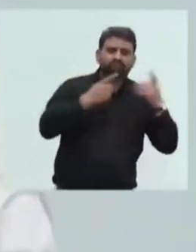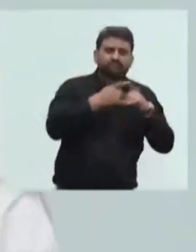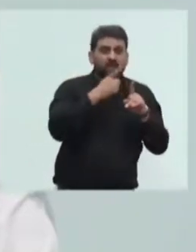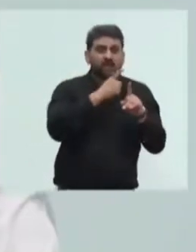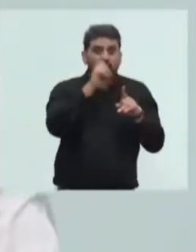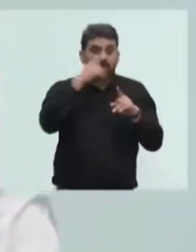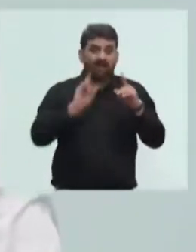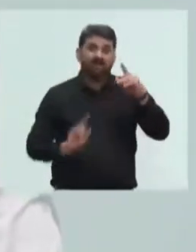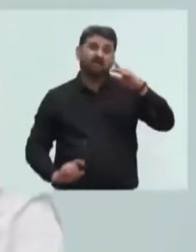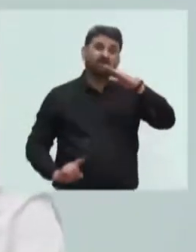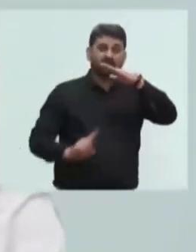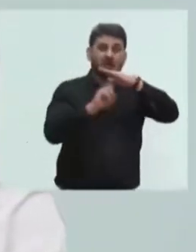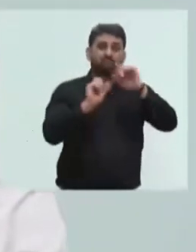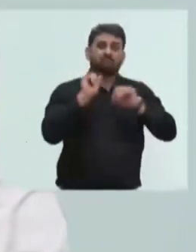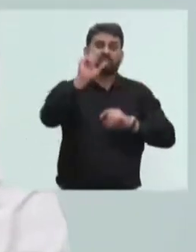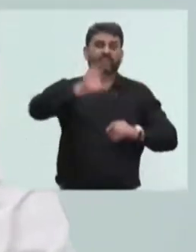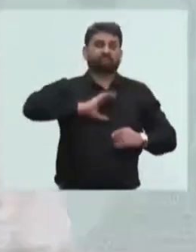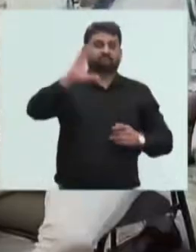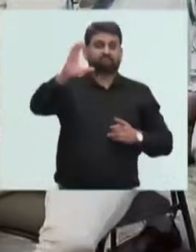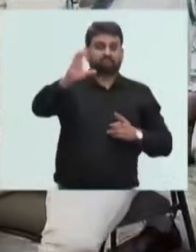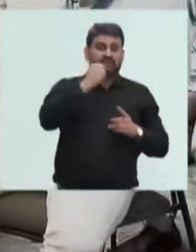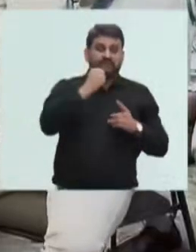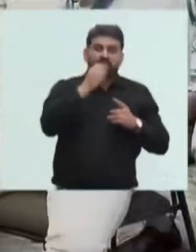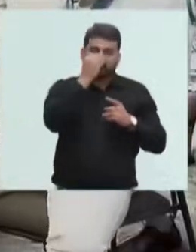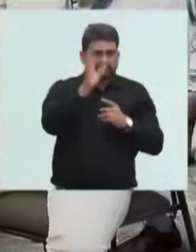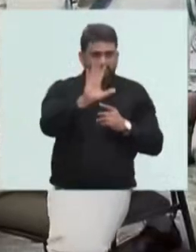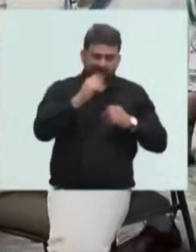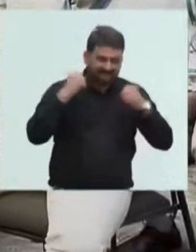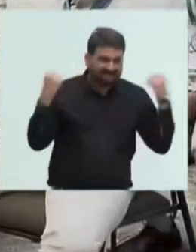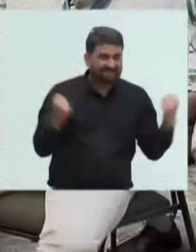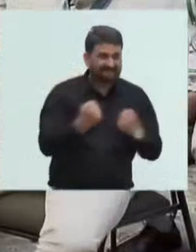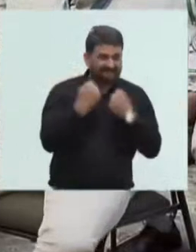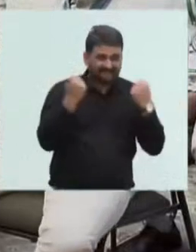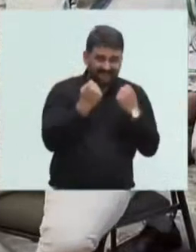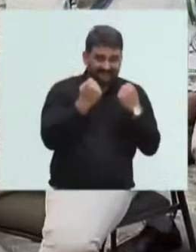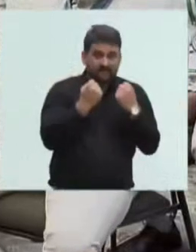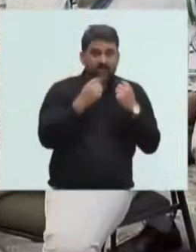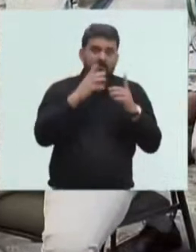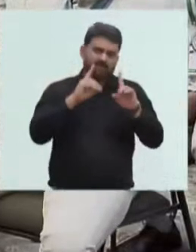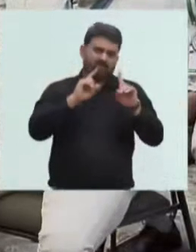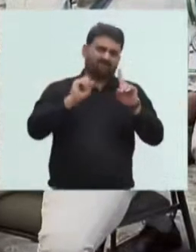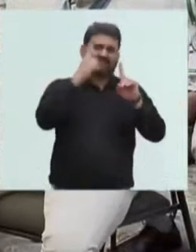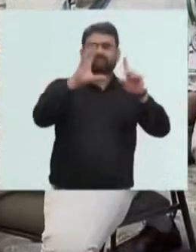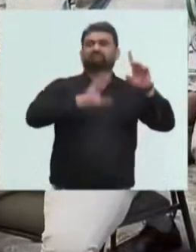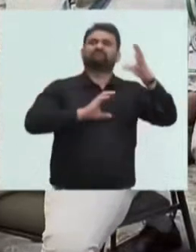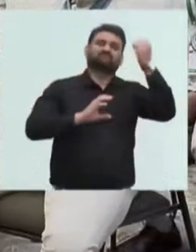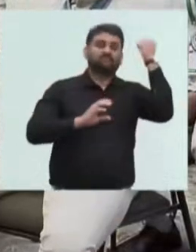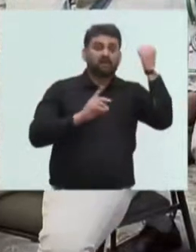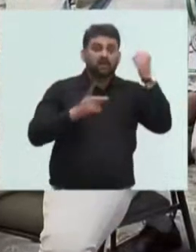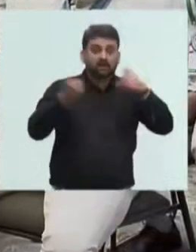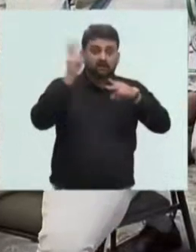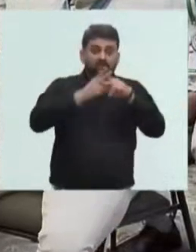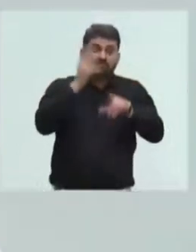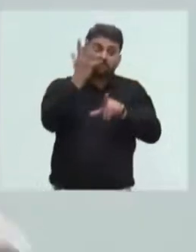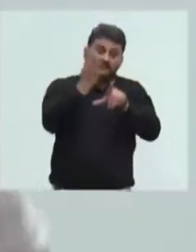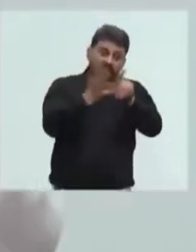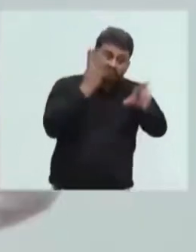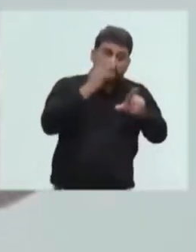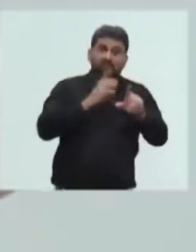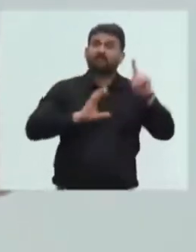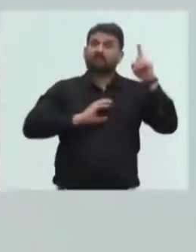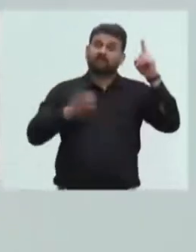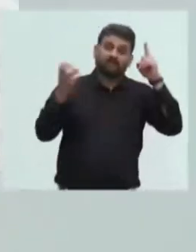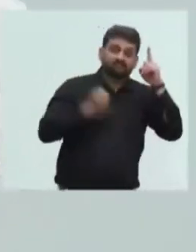में एक बार शिखर पर पहुंचना कठिन है पर उससे भी कठिन इस बात पर है कि